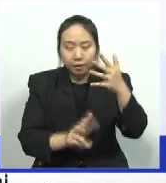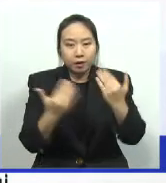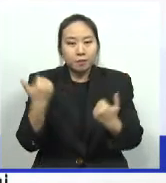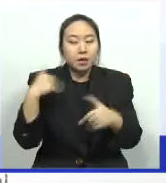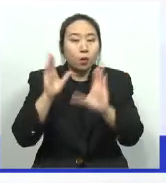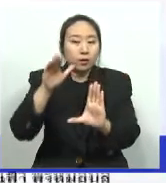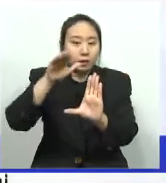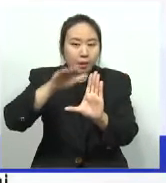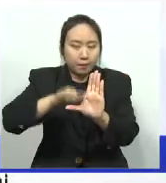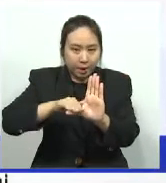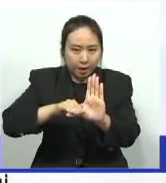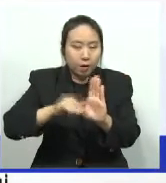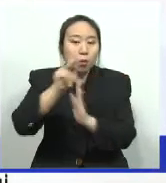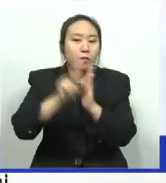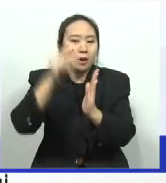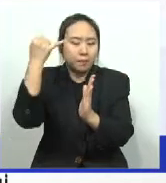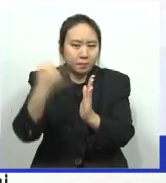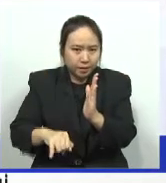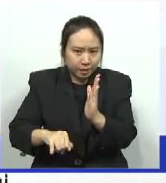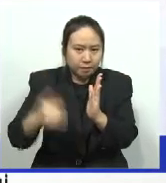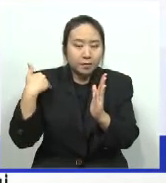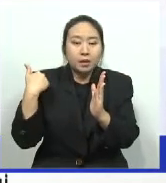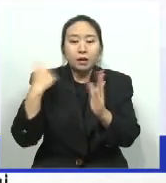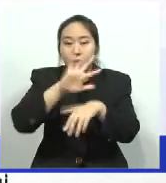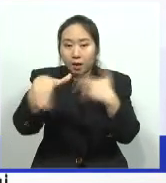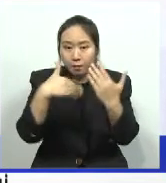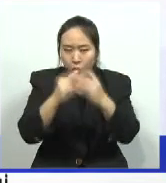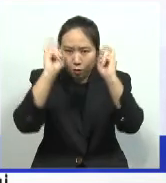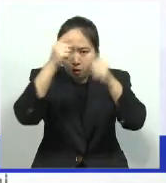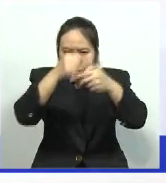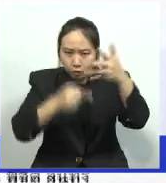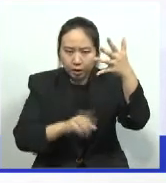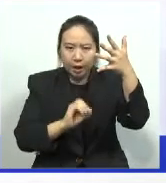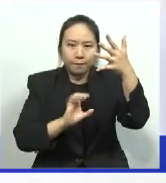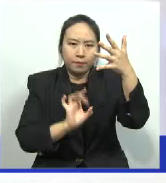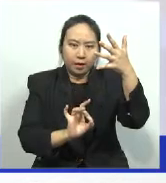ที่มีผู้สมัครกระทำผิดกฎหมายเลือกตั้งจำนวน58เรื่อง